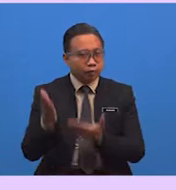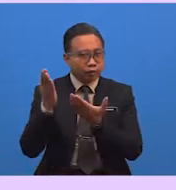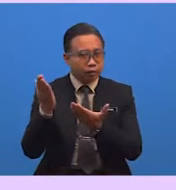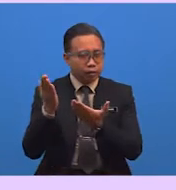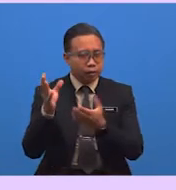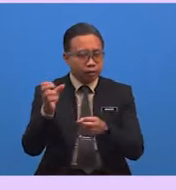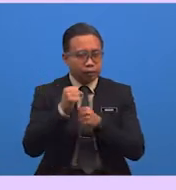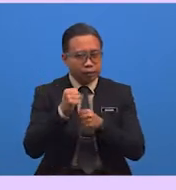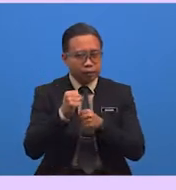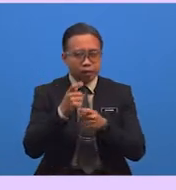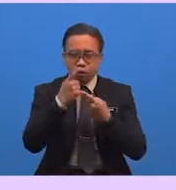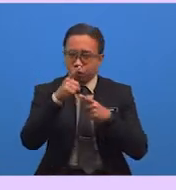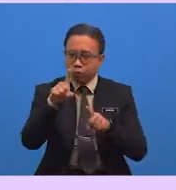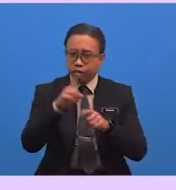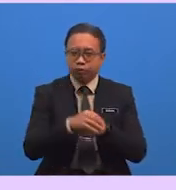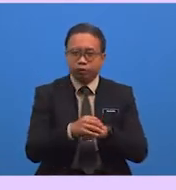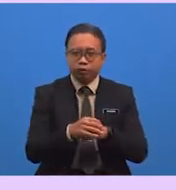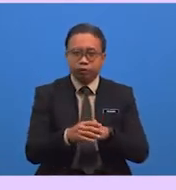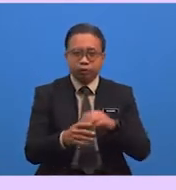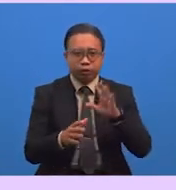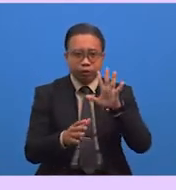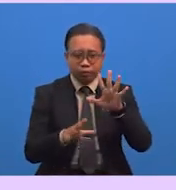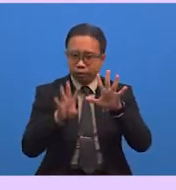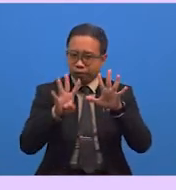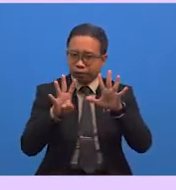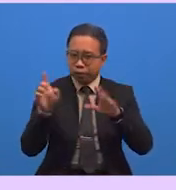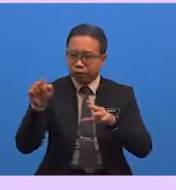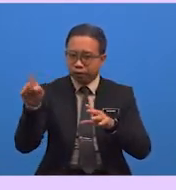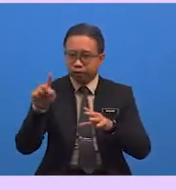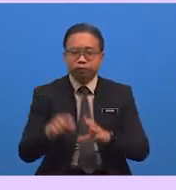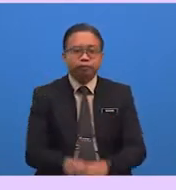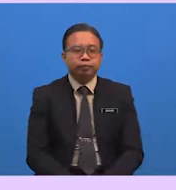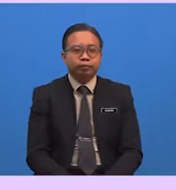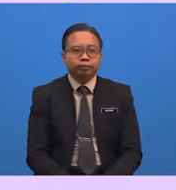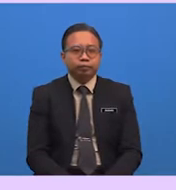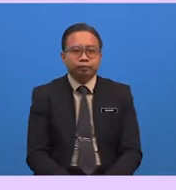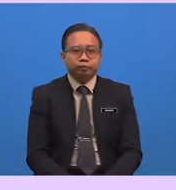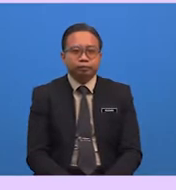Dan kita akan dapat jawapannya 54 darjah.